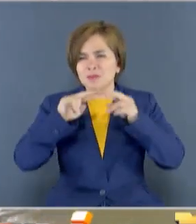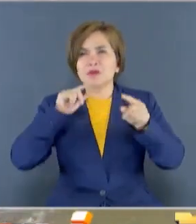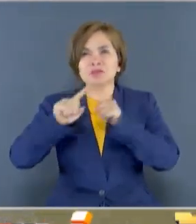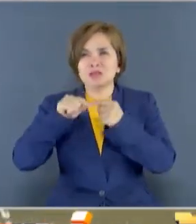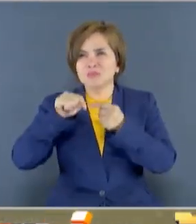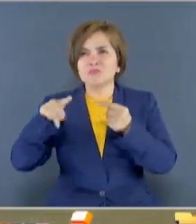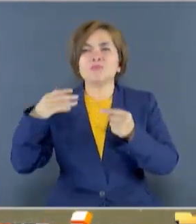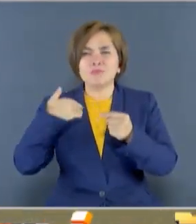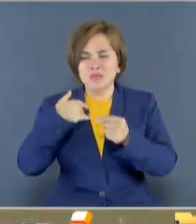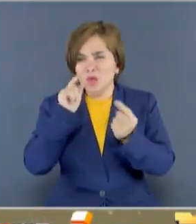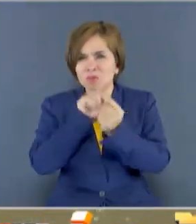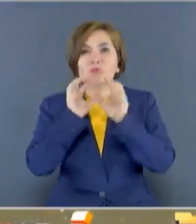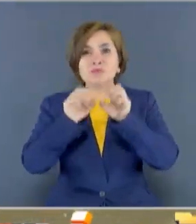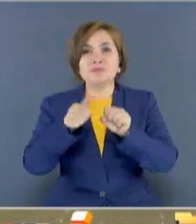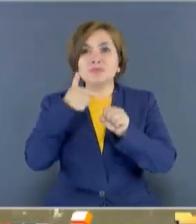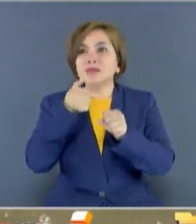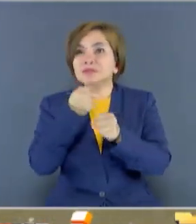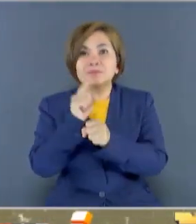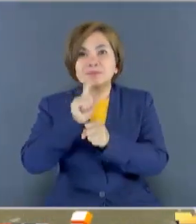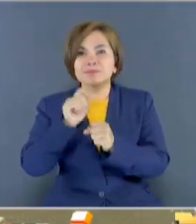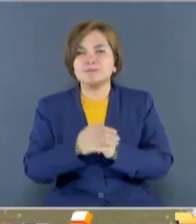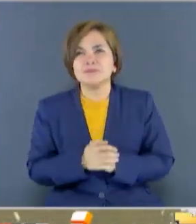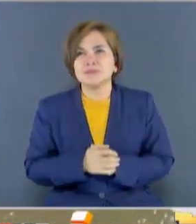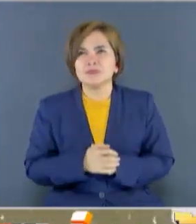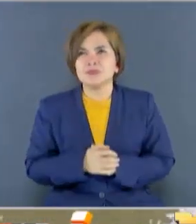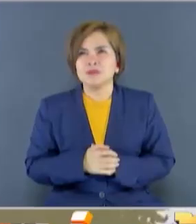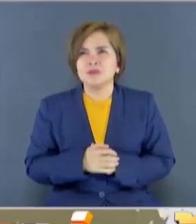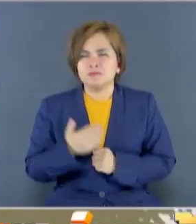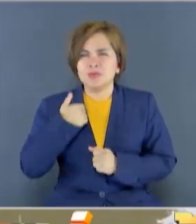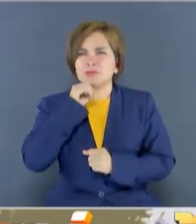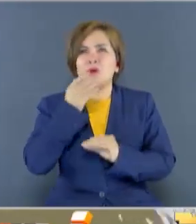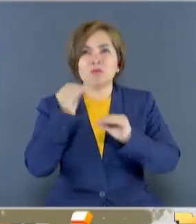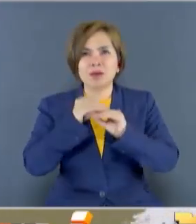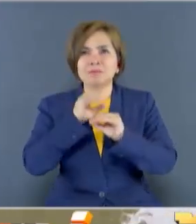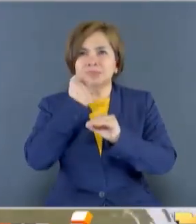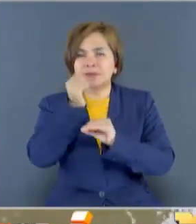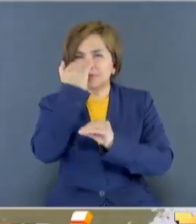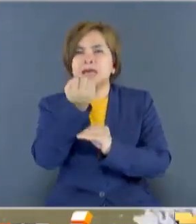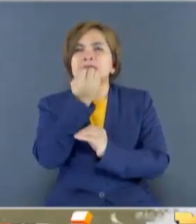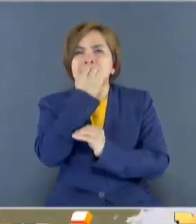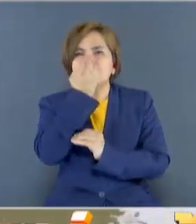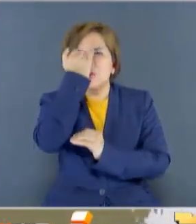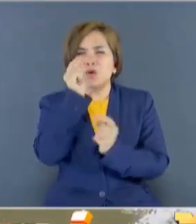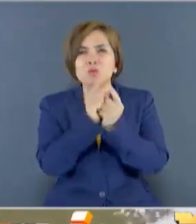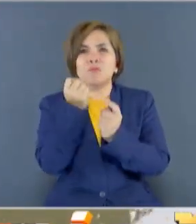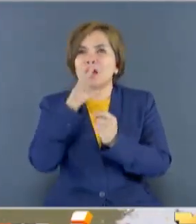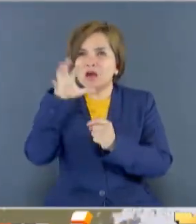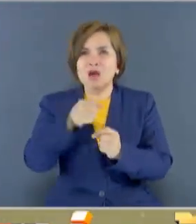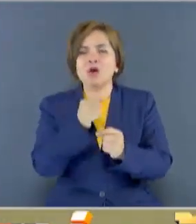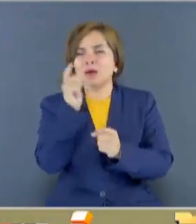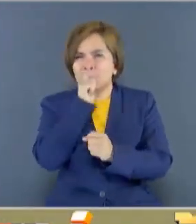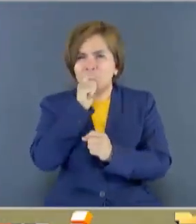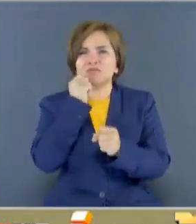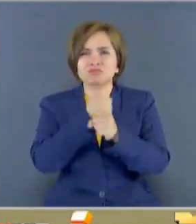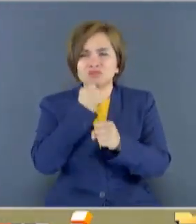หลังจับเอามาได้ครับคุณผู้ชมฮะคือตอนนี้เนี่ยเขาเลยมีการรณรงค์เรื่องนึงละจับกินดีกว่าไหมไหนๆเจอเยอะขนาดนี้เอาปลาหมอคางดำมาจับกิน